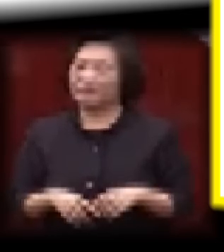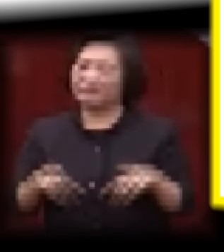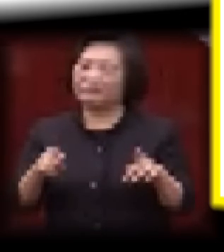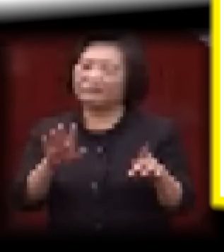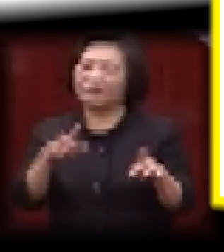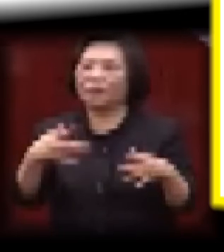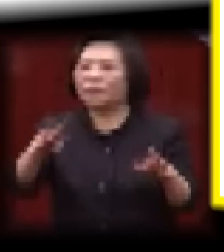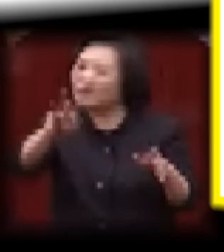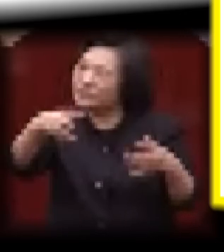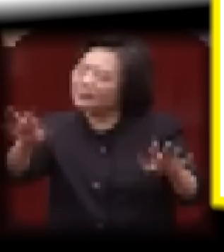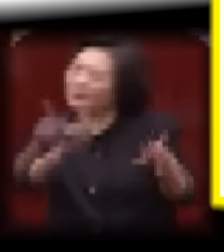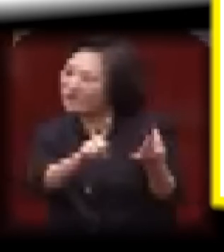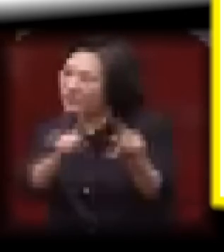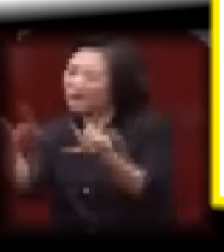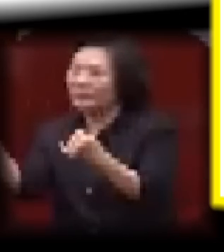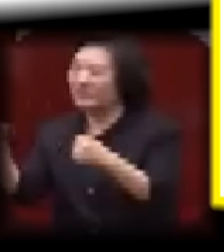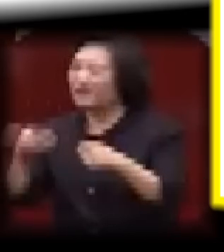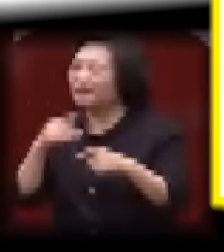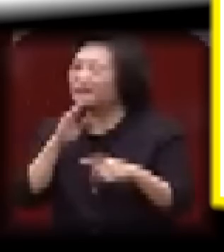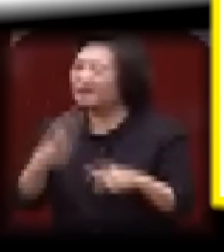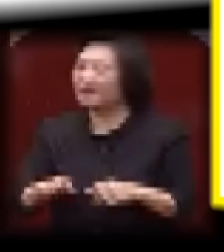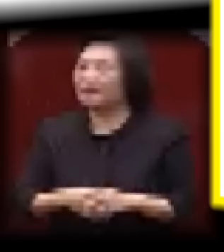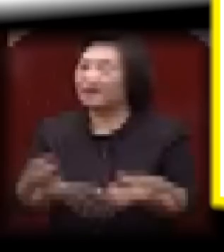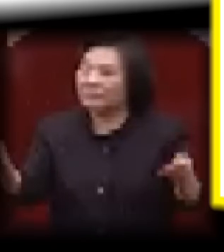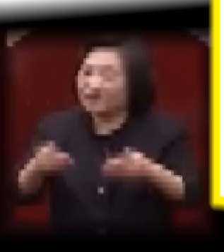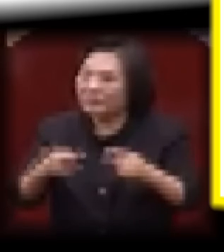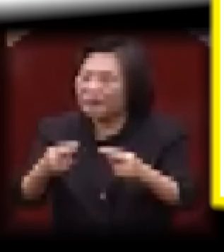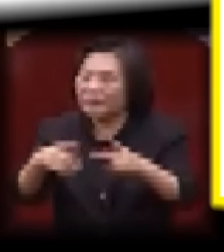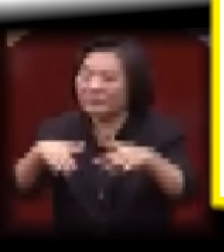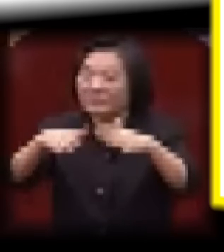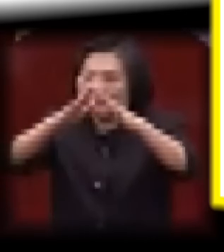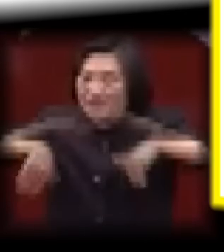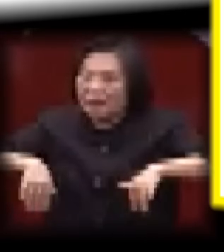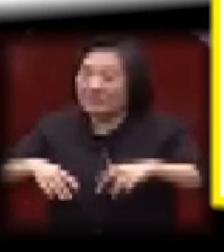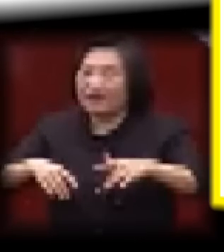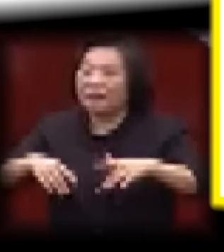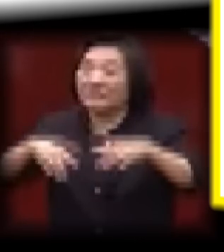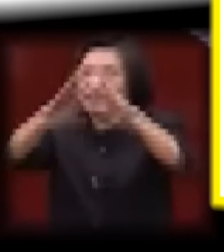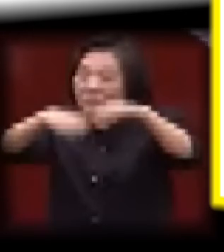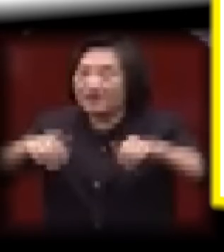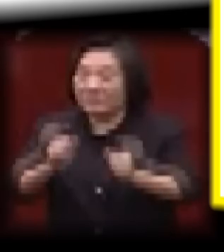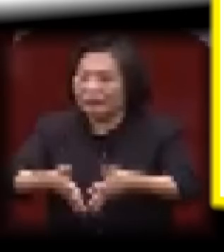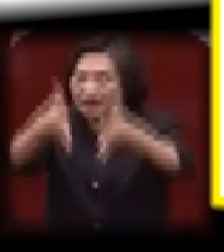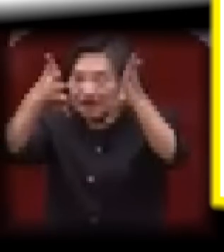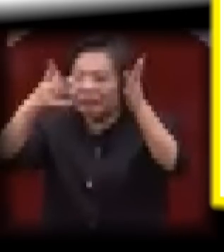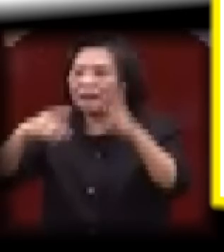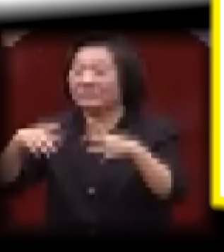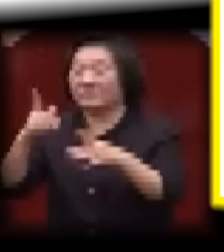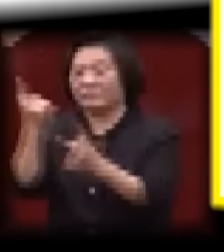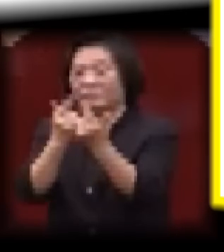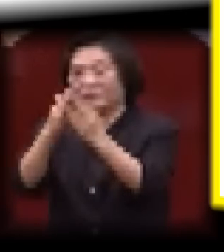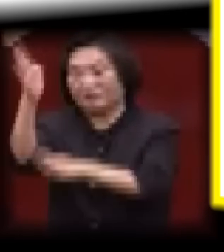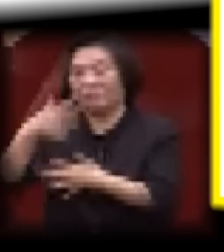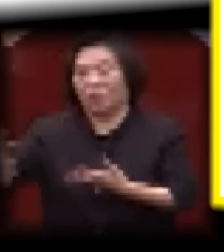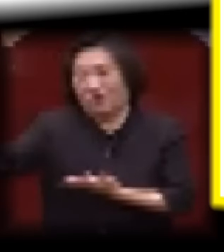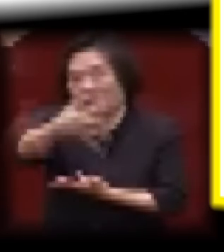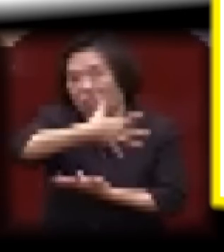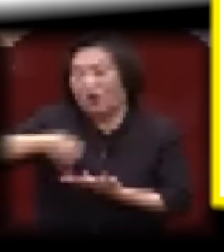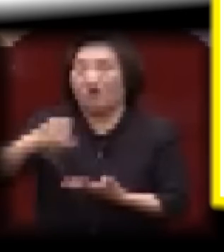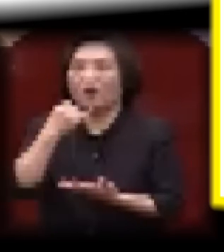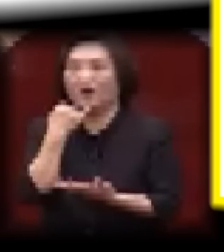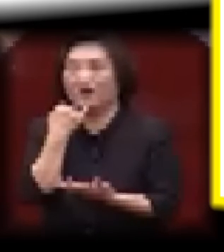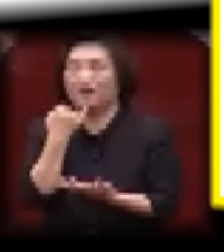3436户，还有都更可以分回来是31522户，所以总共加起来大概是